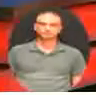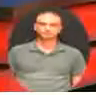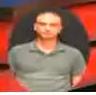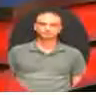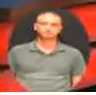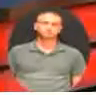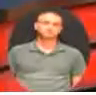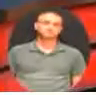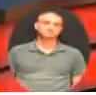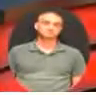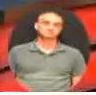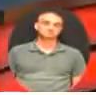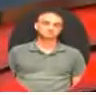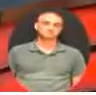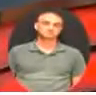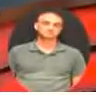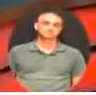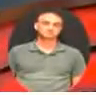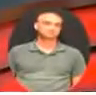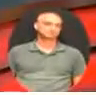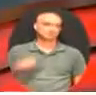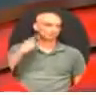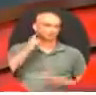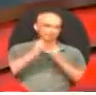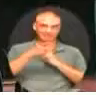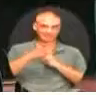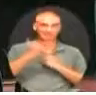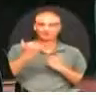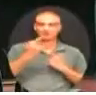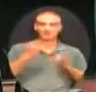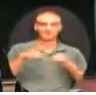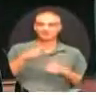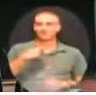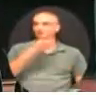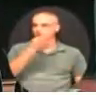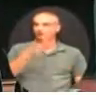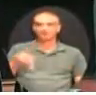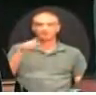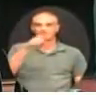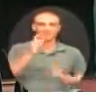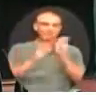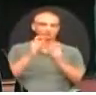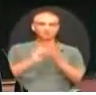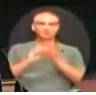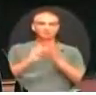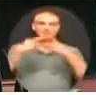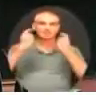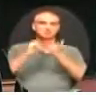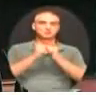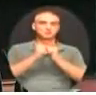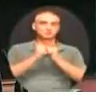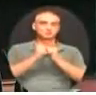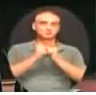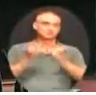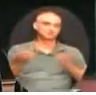למי. כן. טוב, אז אני היום, אני לא שמעתי את הרעיון הזה, אבל היום בוועדה שאלתי את אנשי משרד התרבות